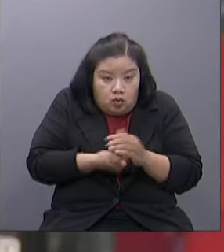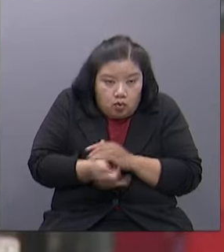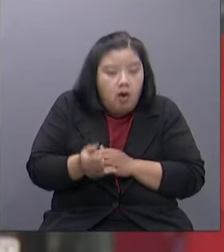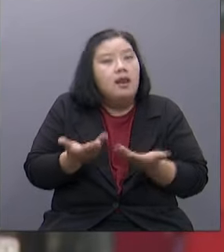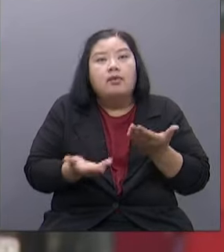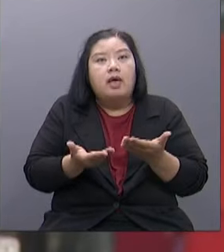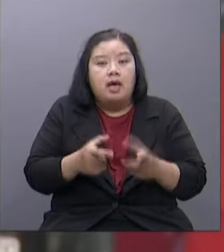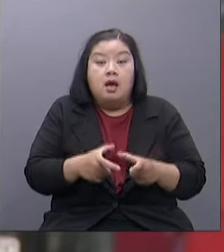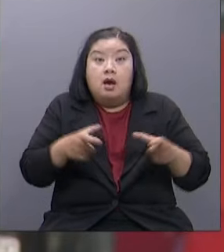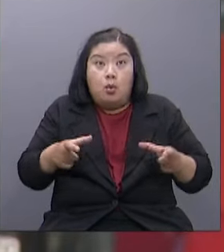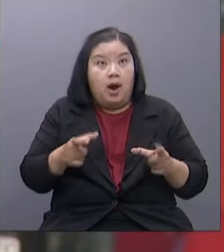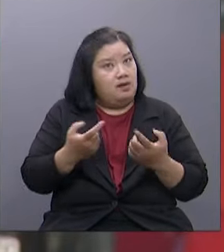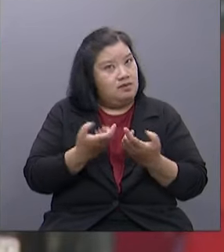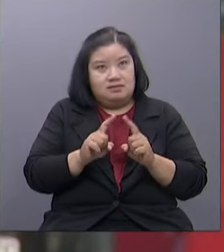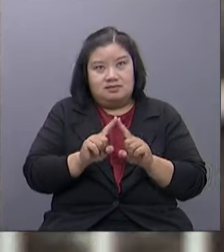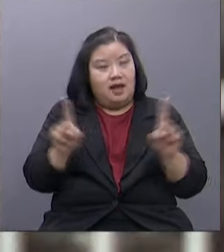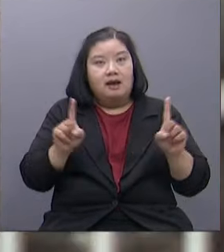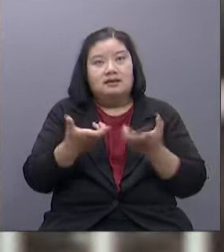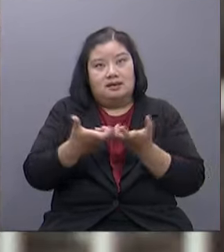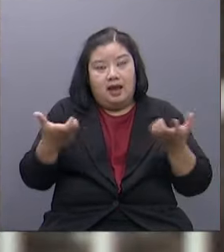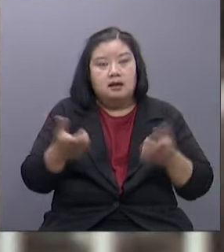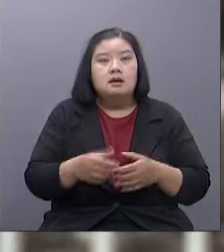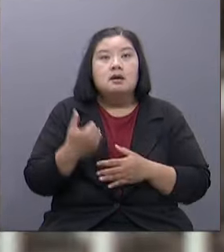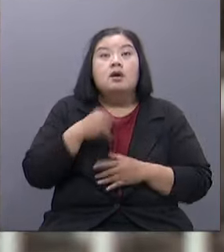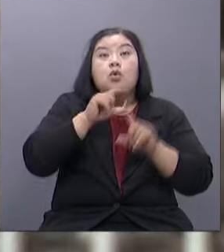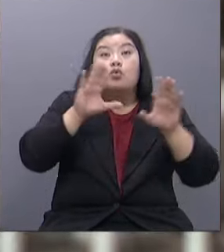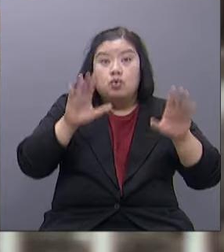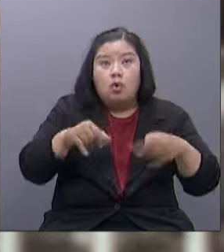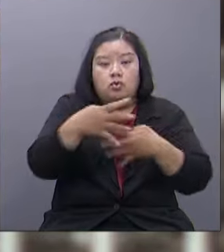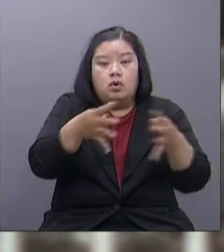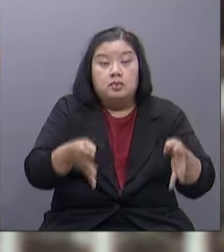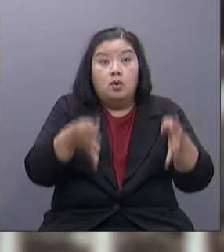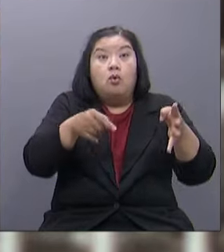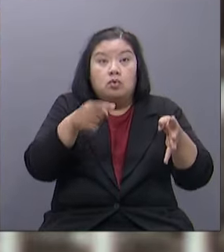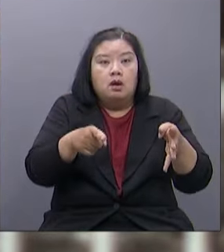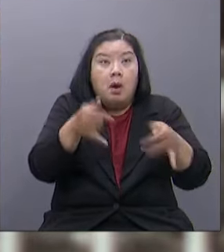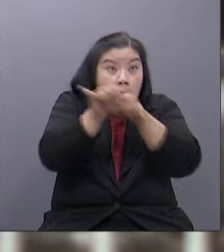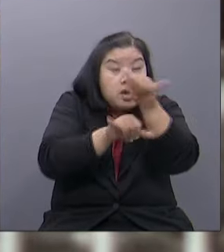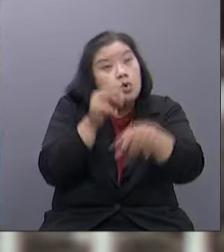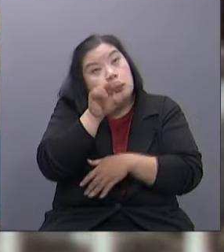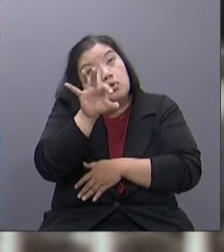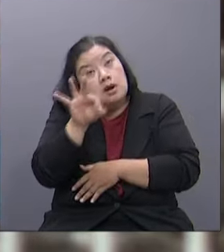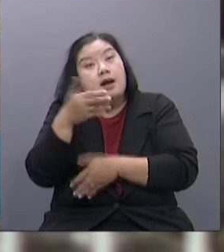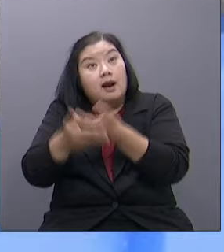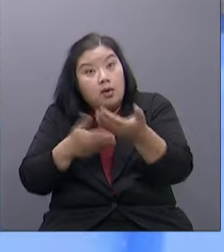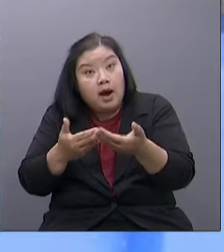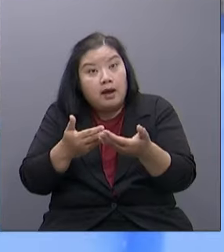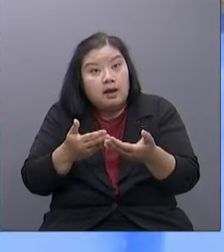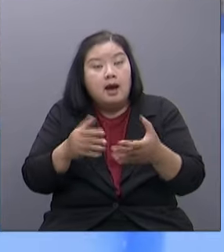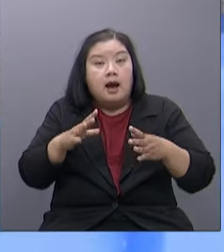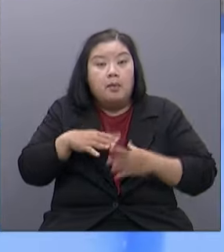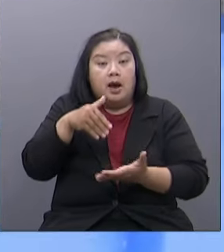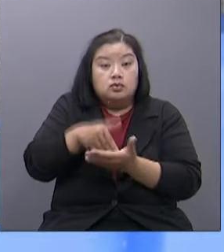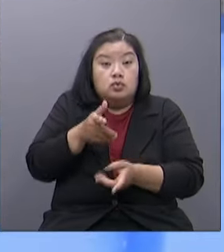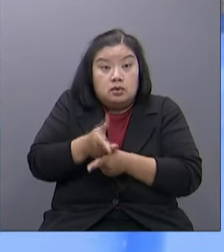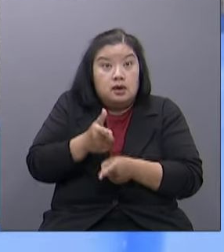แลนกก็อาจจะต้องมารวมตัวกันในกรงเพื่อให้เลือกแล้วก็จับออกมาขานะครับค่ะอ่าอาจารย์ขาเอ่อคุณหมอถ้าพูด